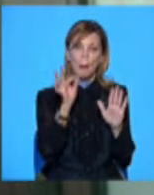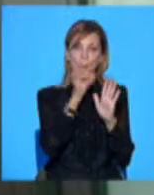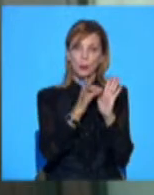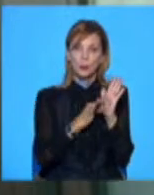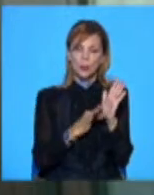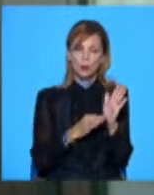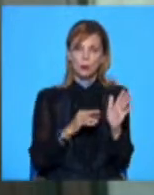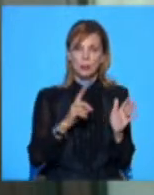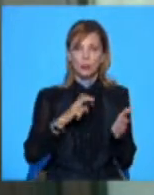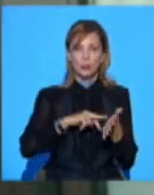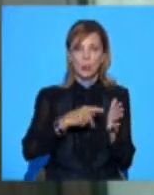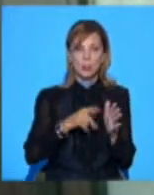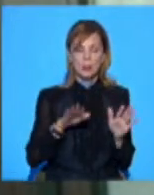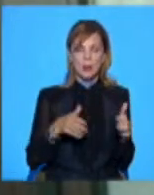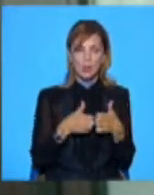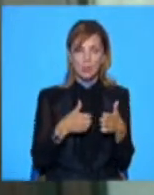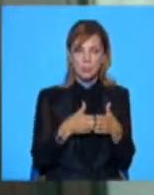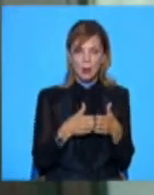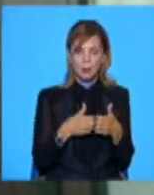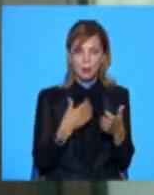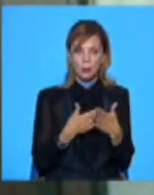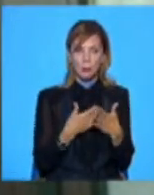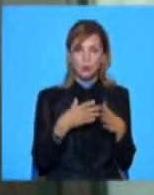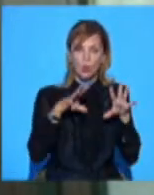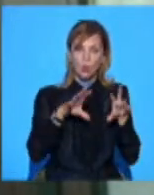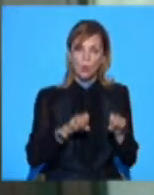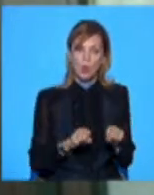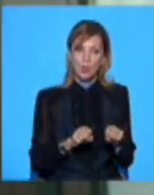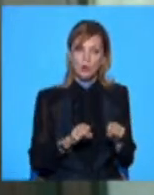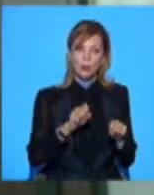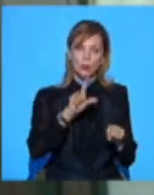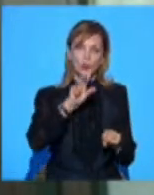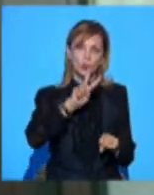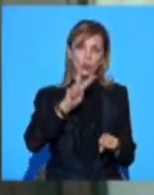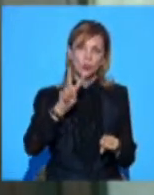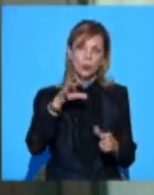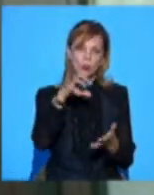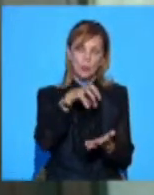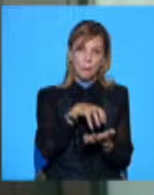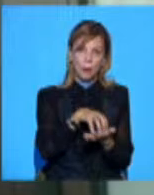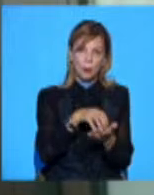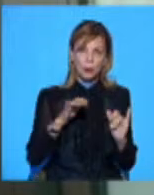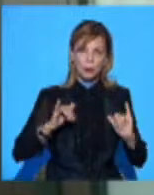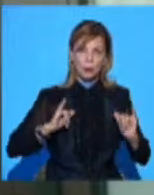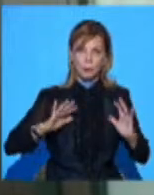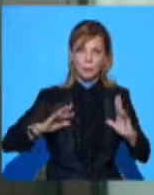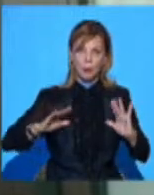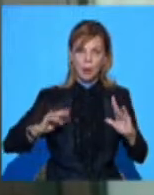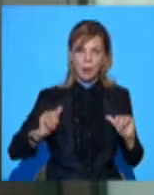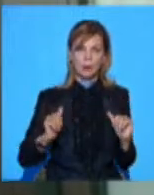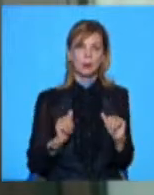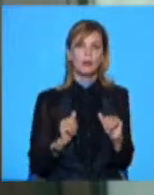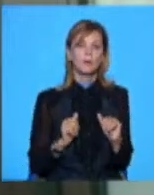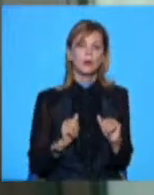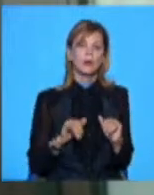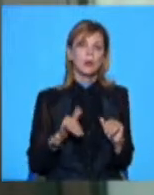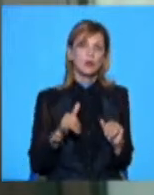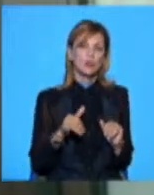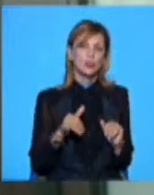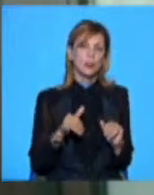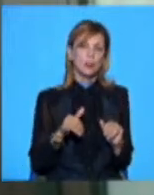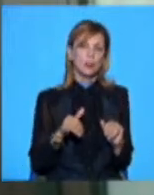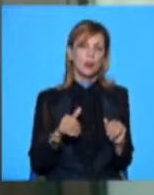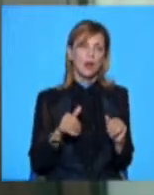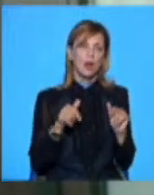procedurii de organizare a examenelor pentru ocuparea celor 22 de posturi vacante în statul de funcții și ocupate